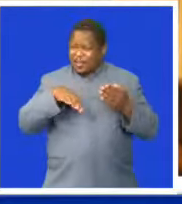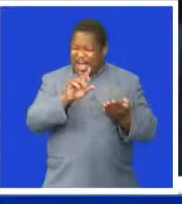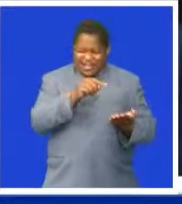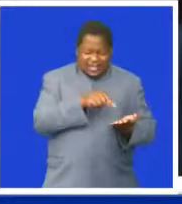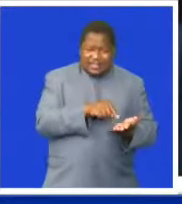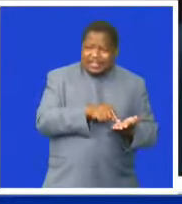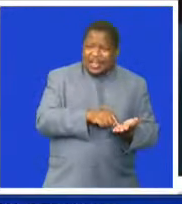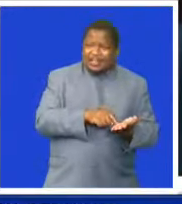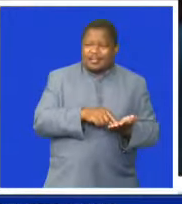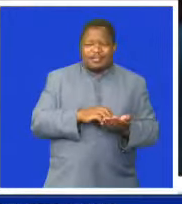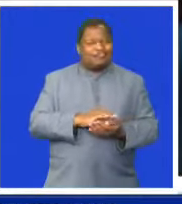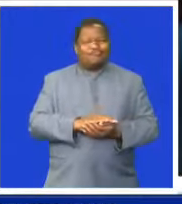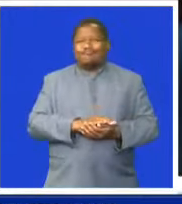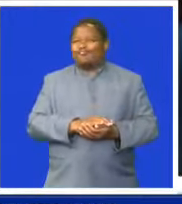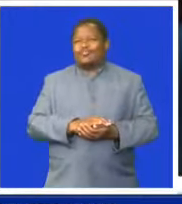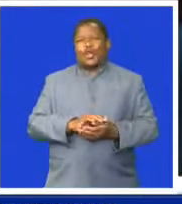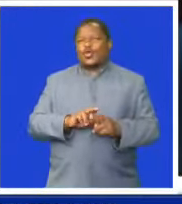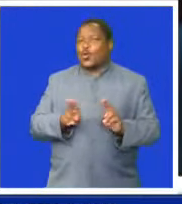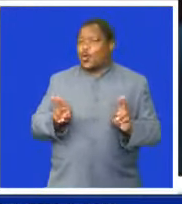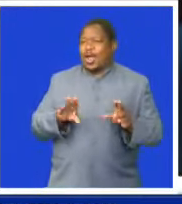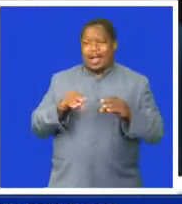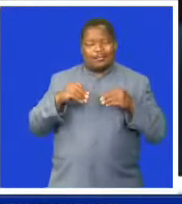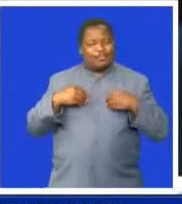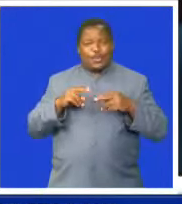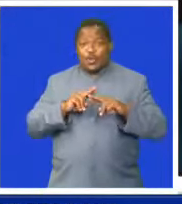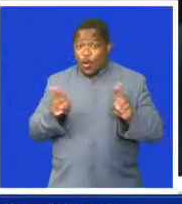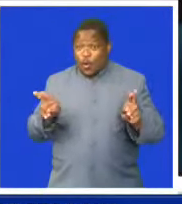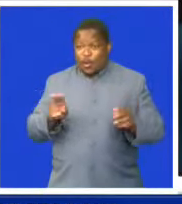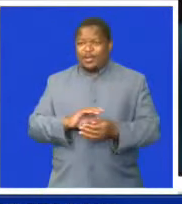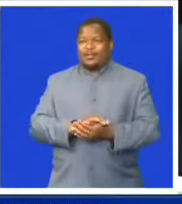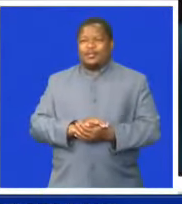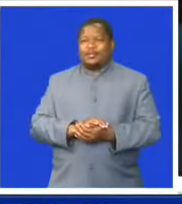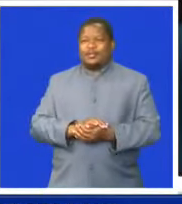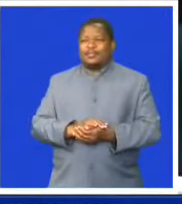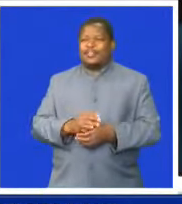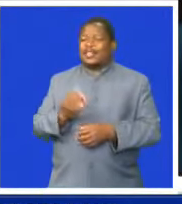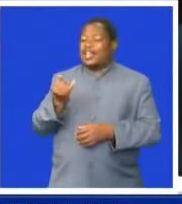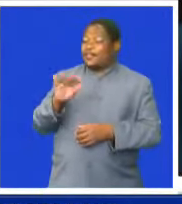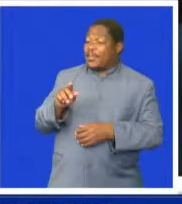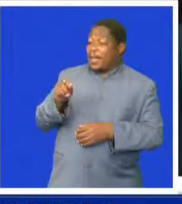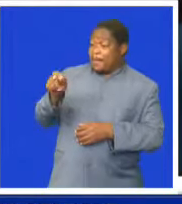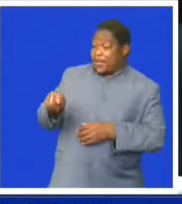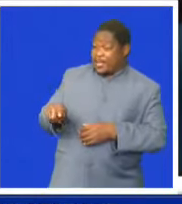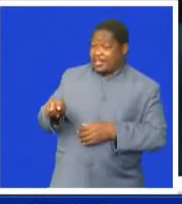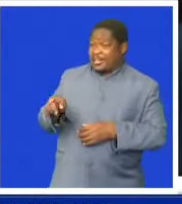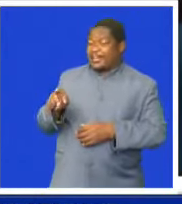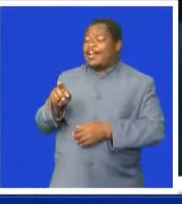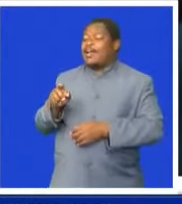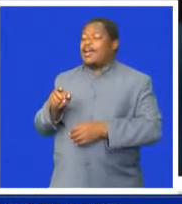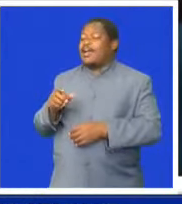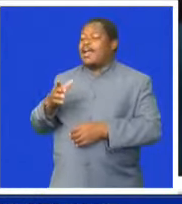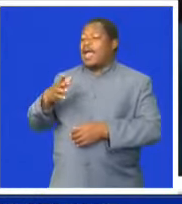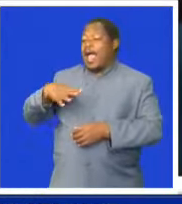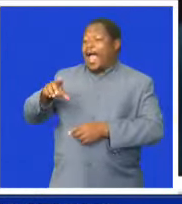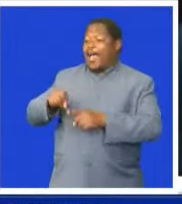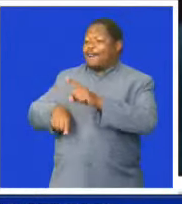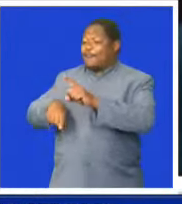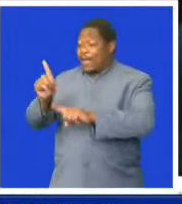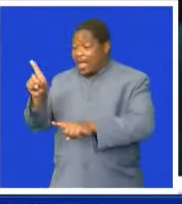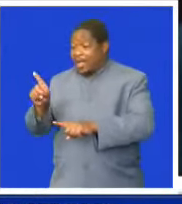hided. Uhambisa umuntu ulethele omunye kuthi ayisolve iproblem noma vele it's an institutional